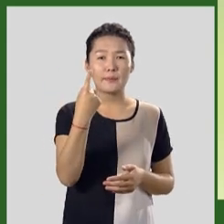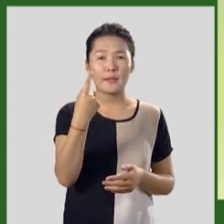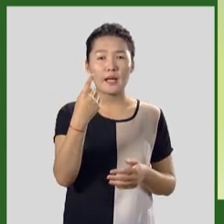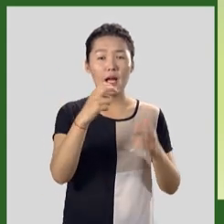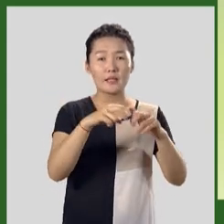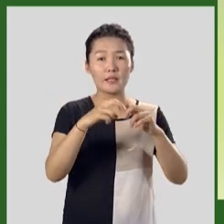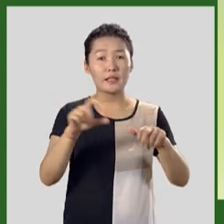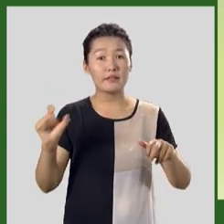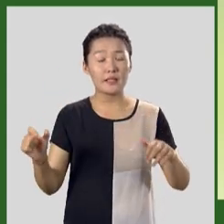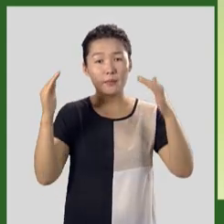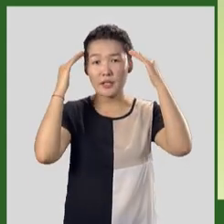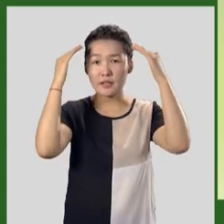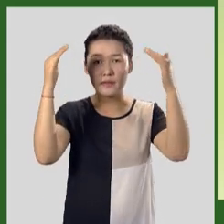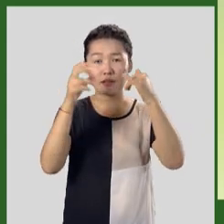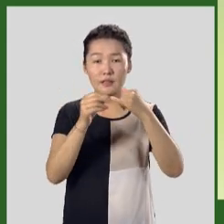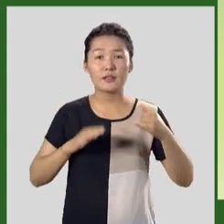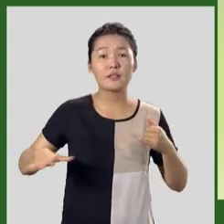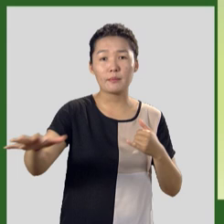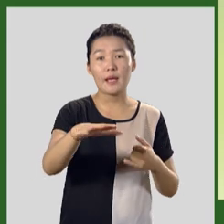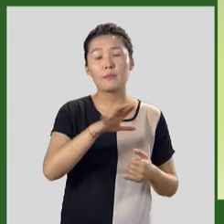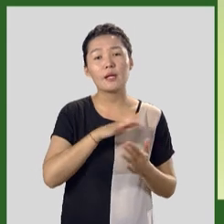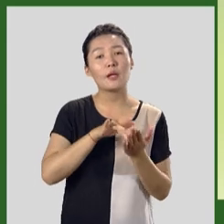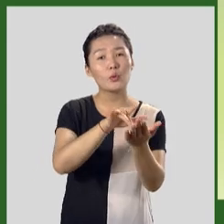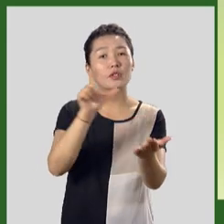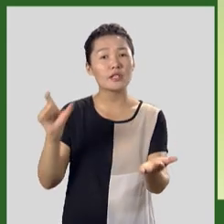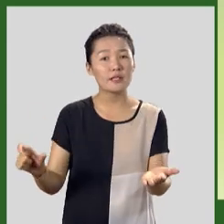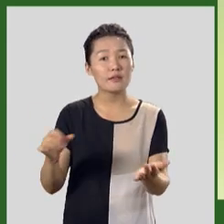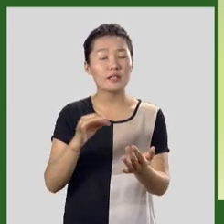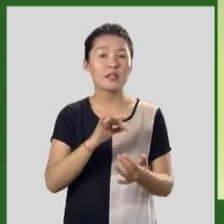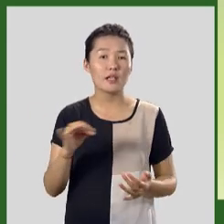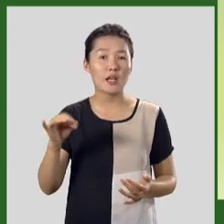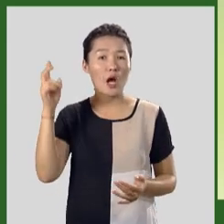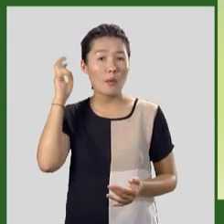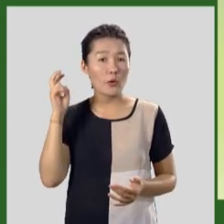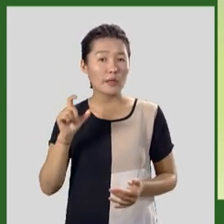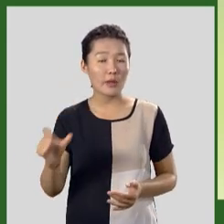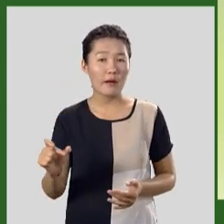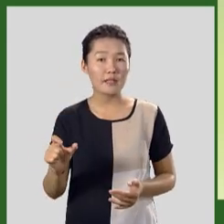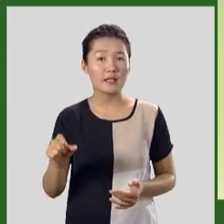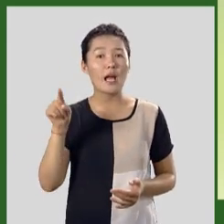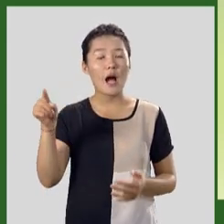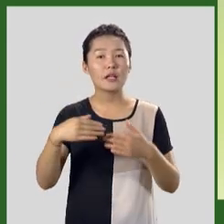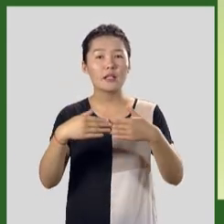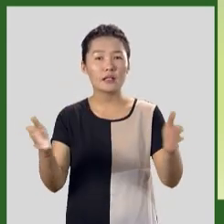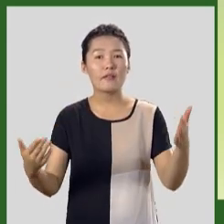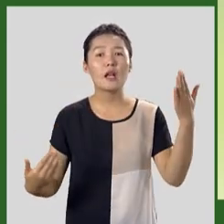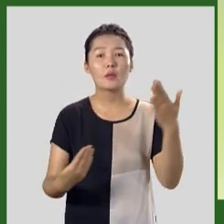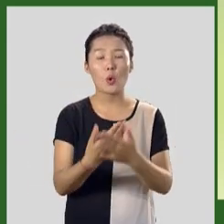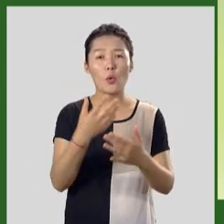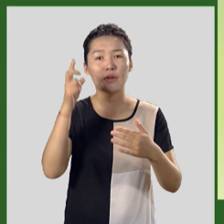исследователями неизвестных земель были путешественники и мореплаватели. Они открывали новые